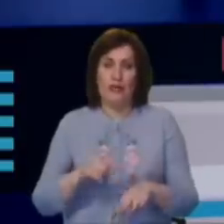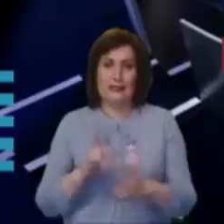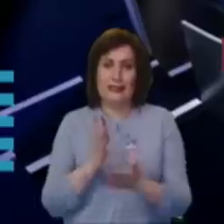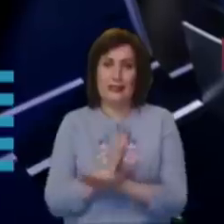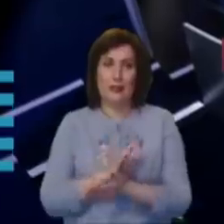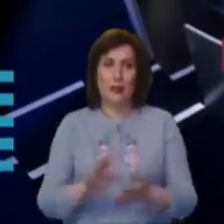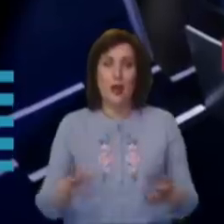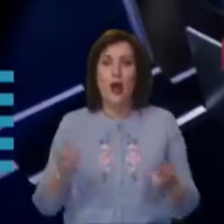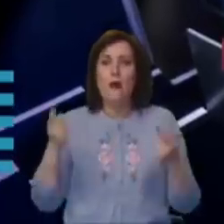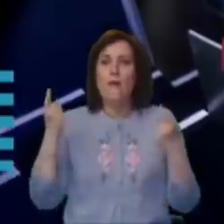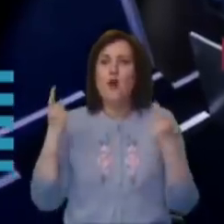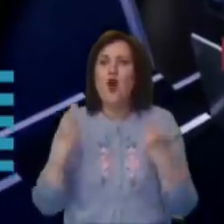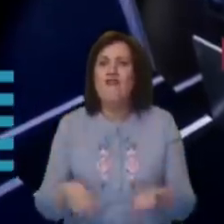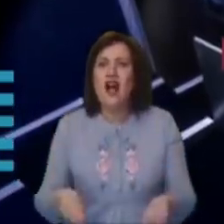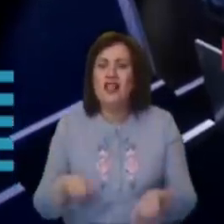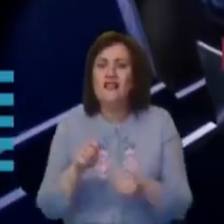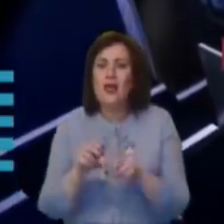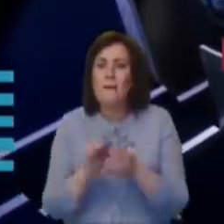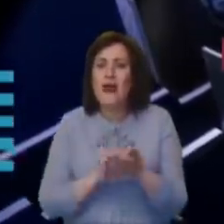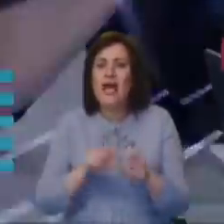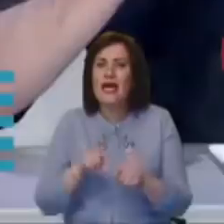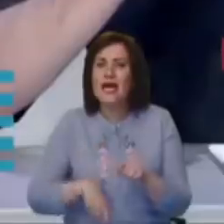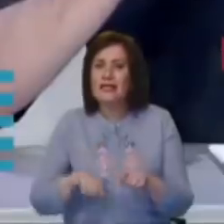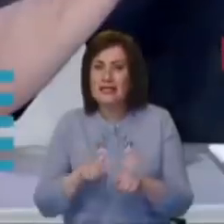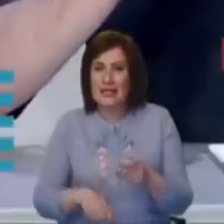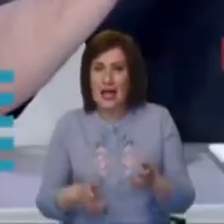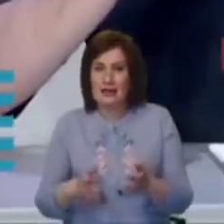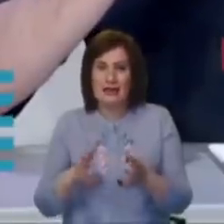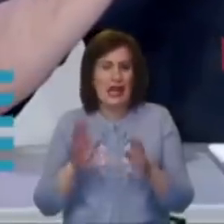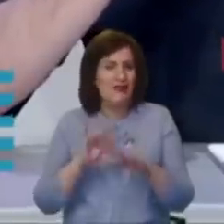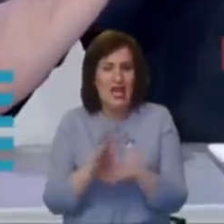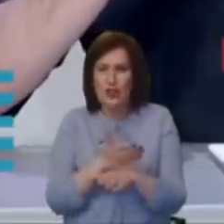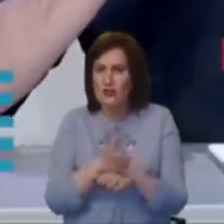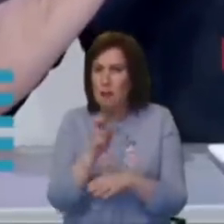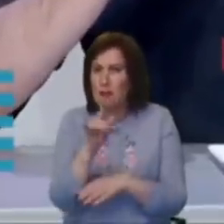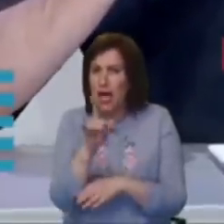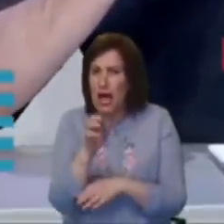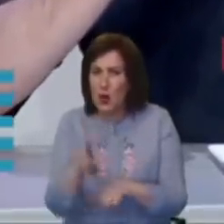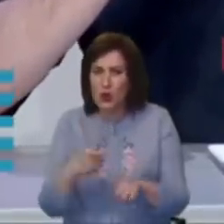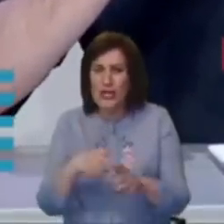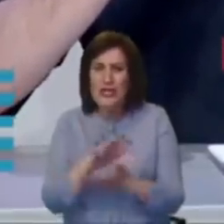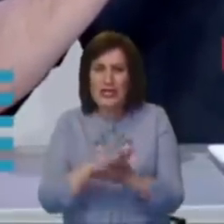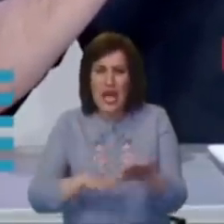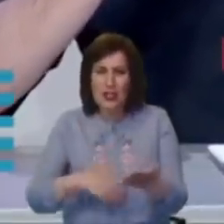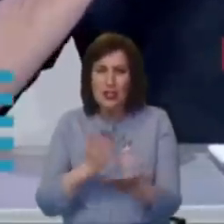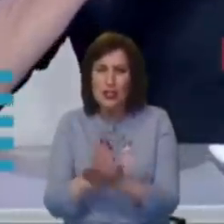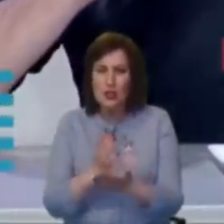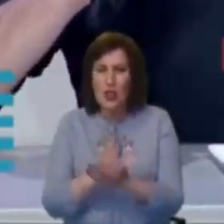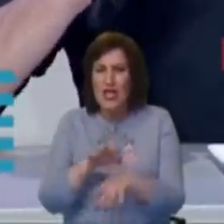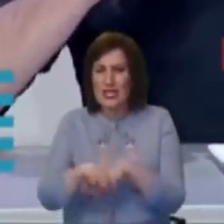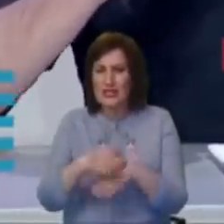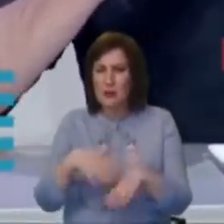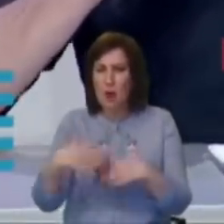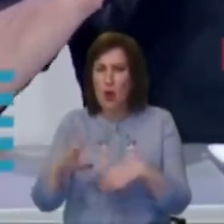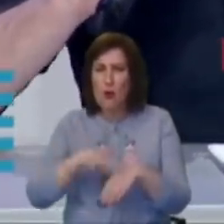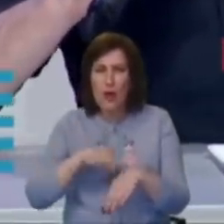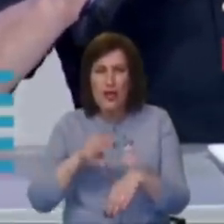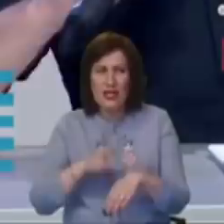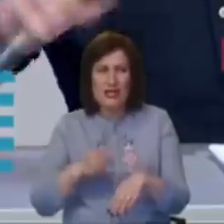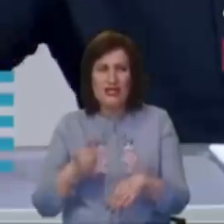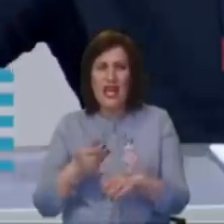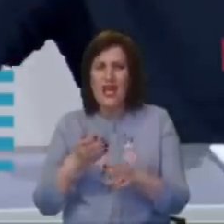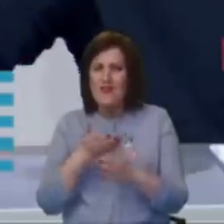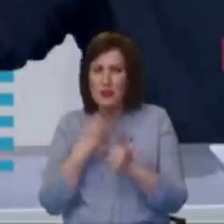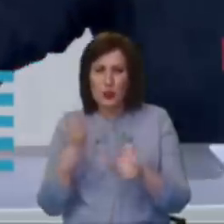Провалена переатестація, не розформований Беркут, який далі існує. Насильство з боку поліції, відсутність маркувальних знаків, це все